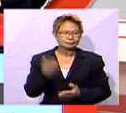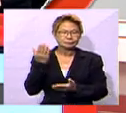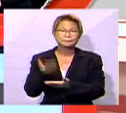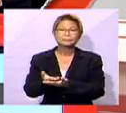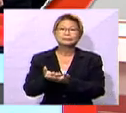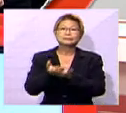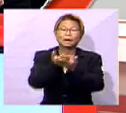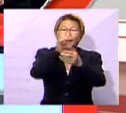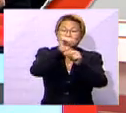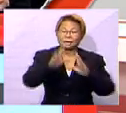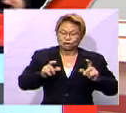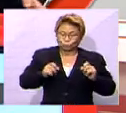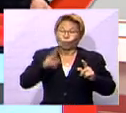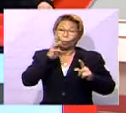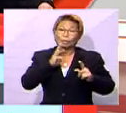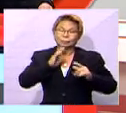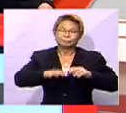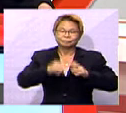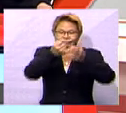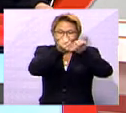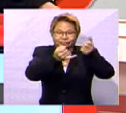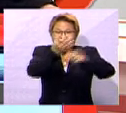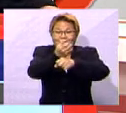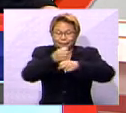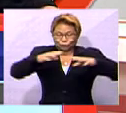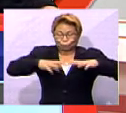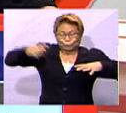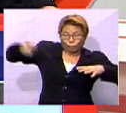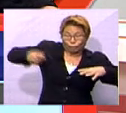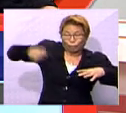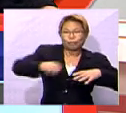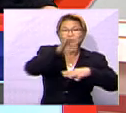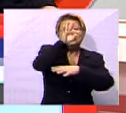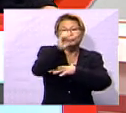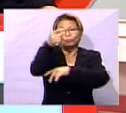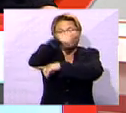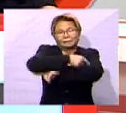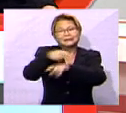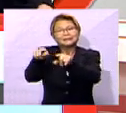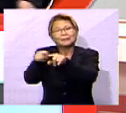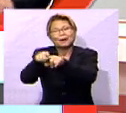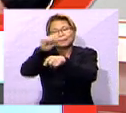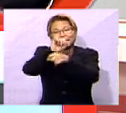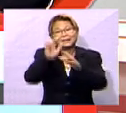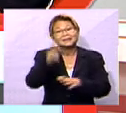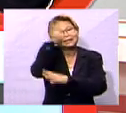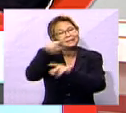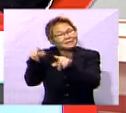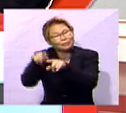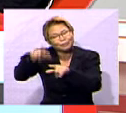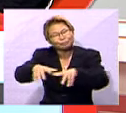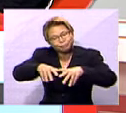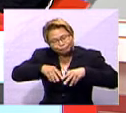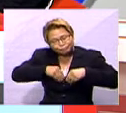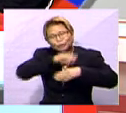Cadangan agar pekerja swasta wanita yang bersalin mendapat cuti mandatori 90 hari sama seperti penjawat awam perlu diterima